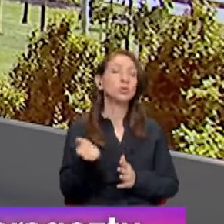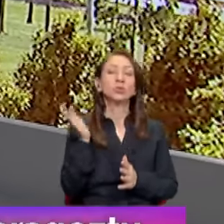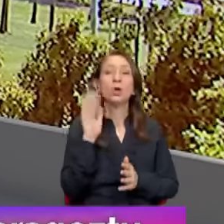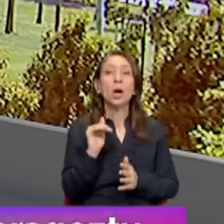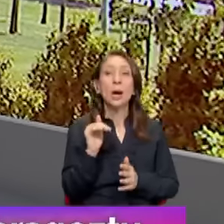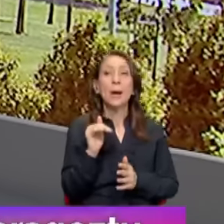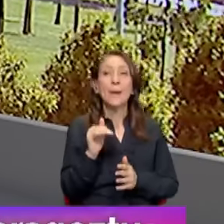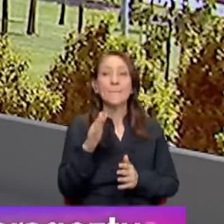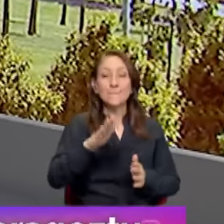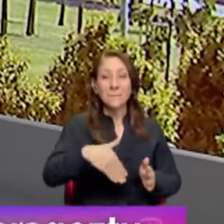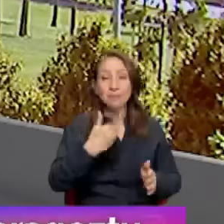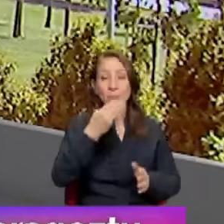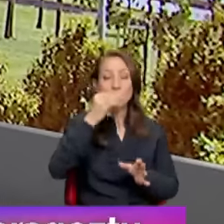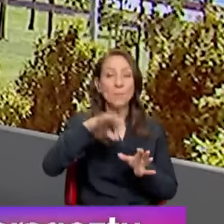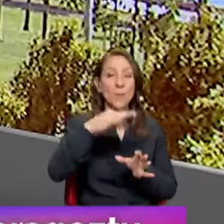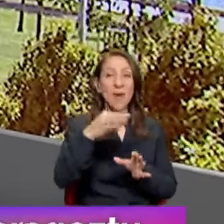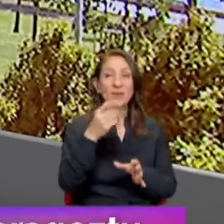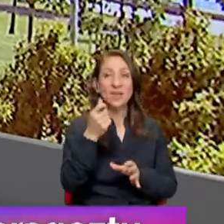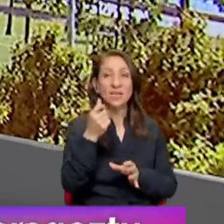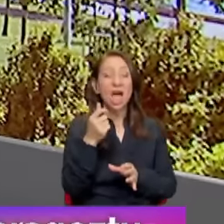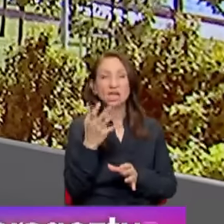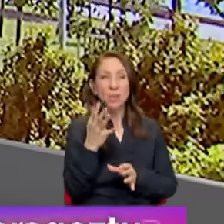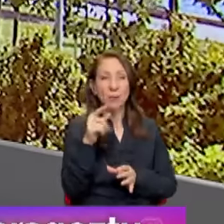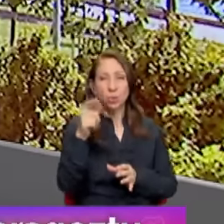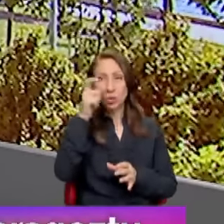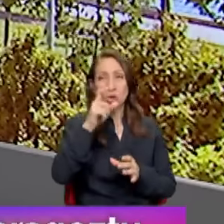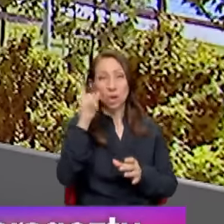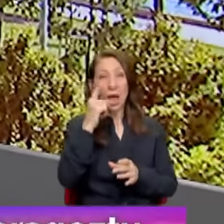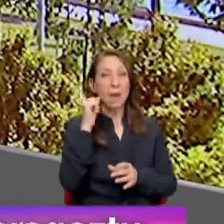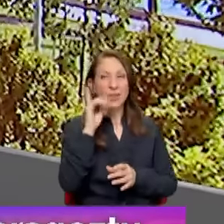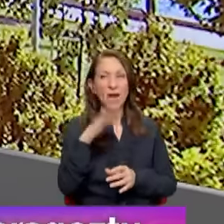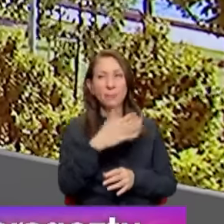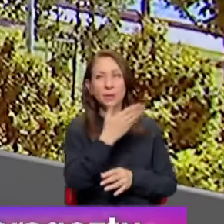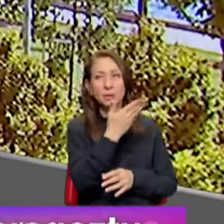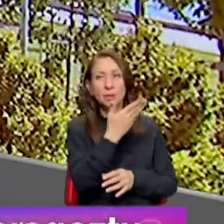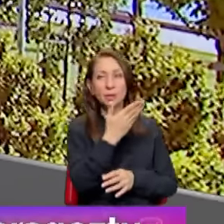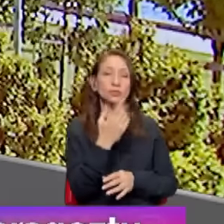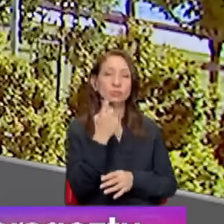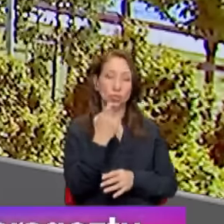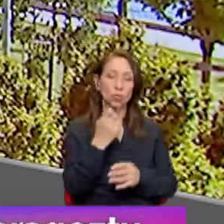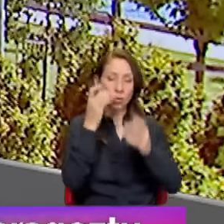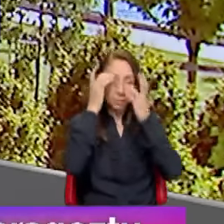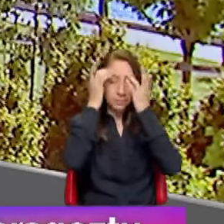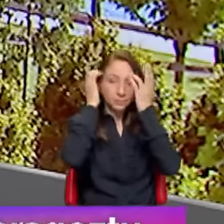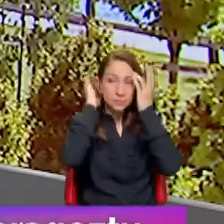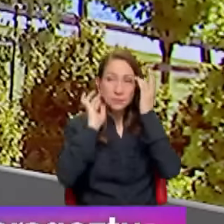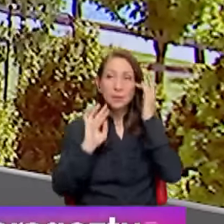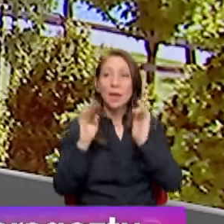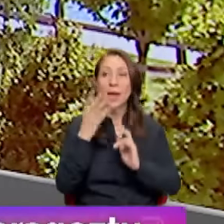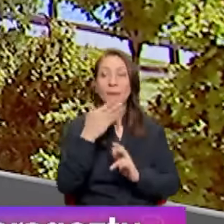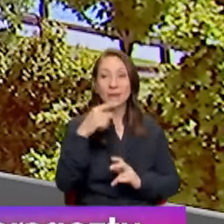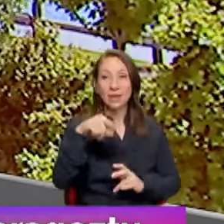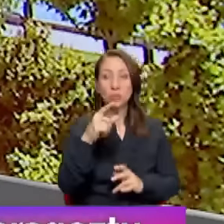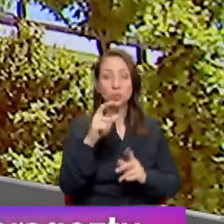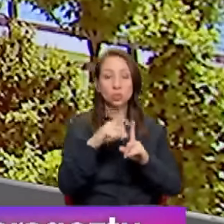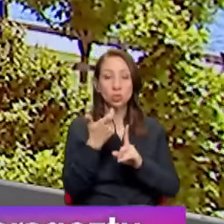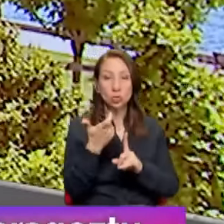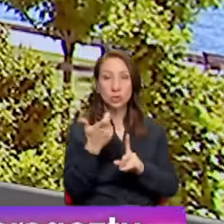da bez ve mama fiyatlarından acaba bu ülkeyi yönetenlerin haberi var mı diye soruyor emekliler ve